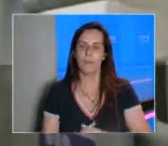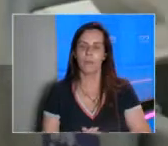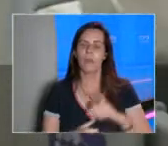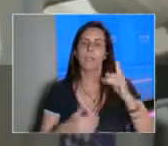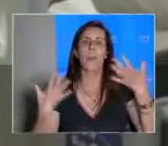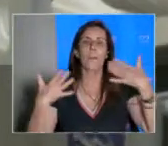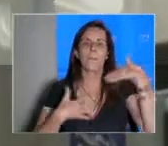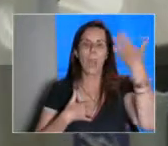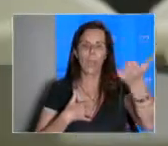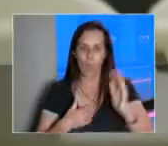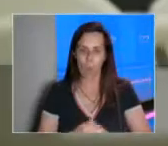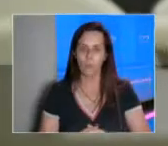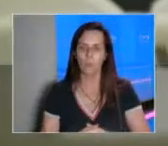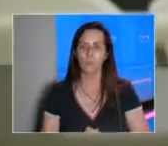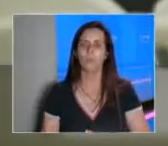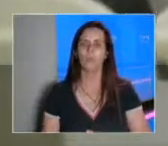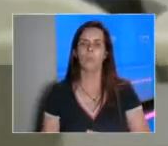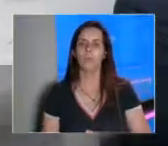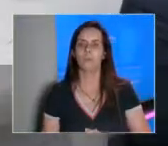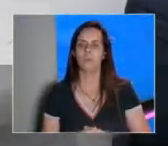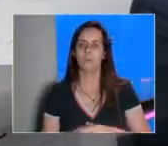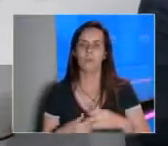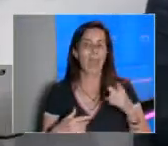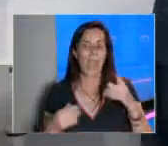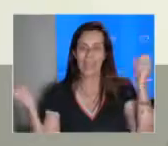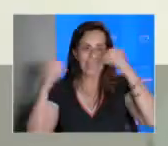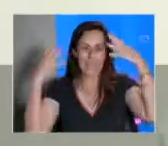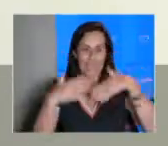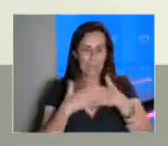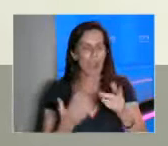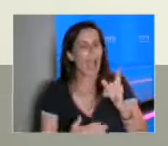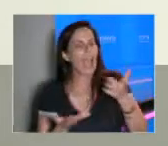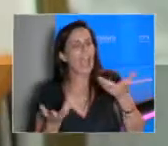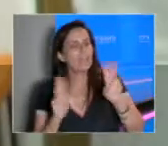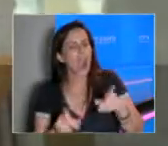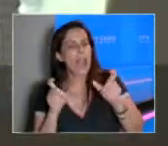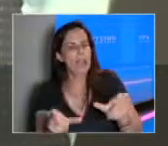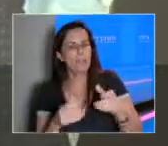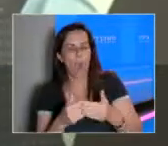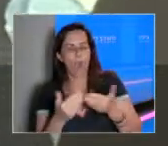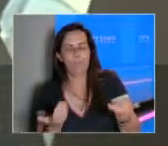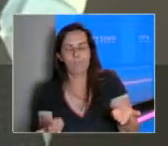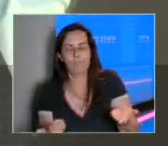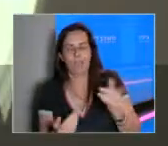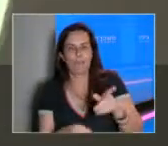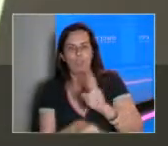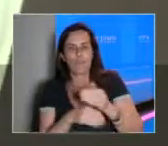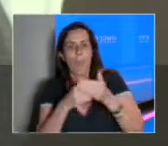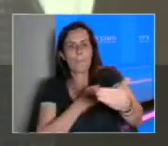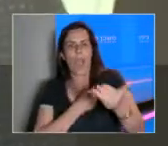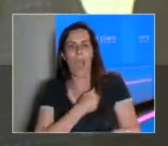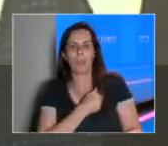במקום פתוח ומרוחק זה מזה. אין ניסים ונפלאות בנושא הזה. כן, אבל איך אפשר למנוע מרחק, אתה יודע, לשמור על